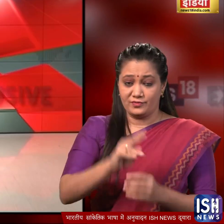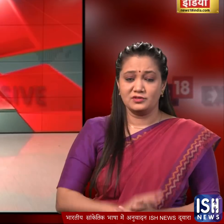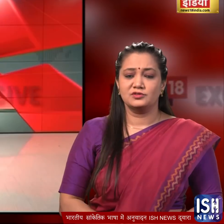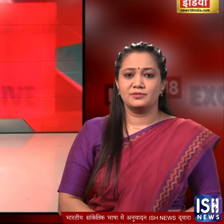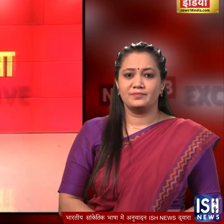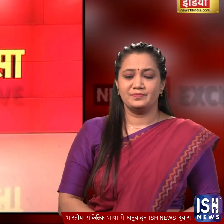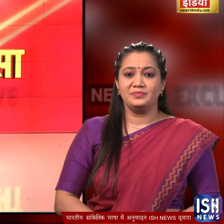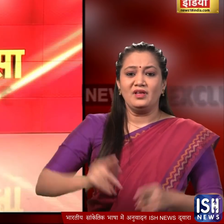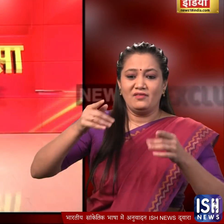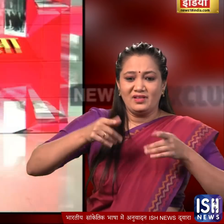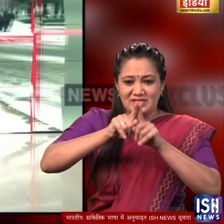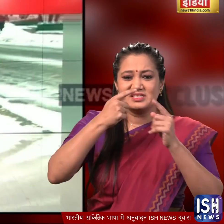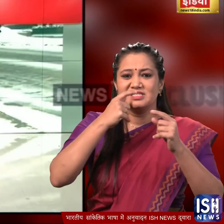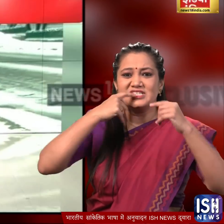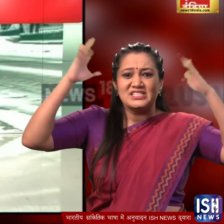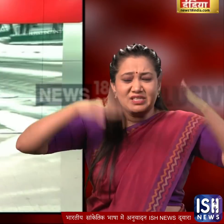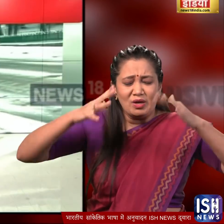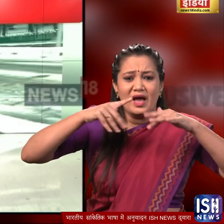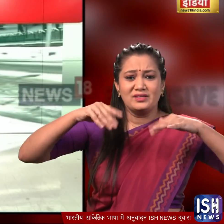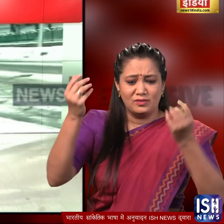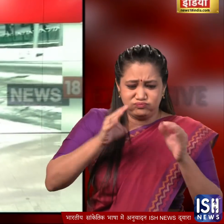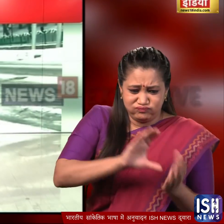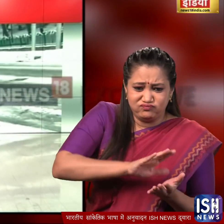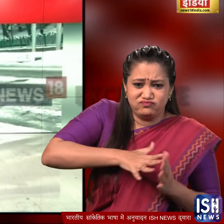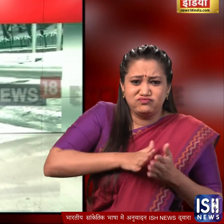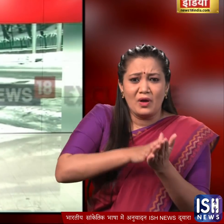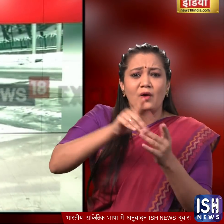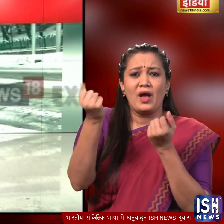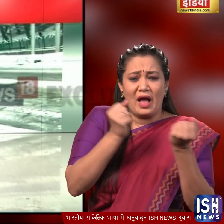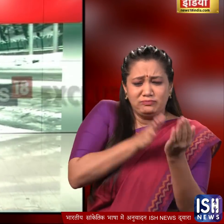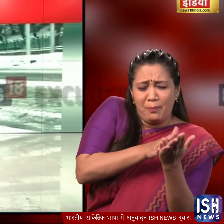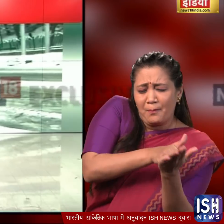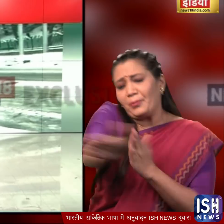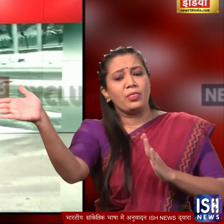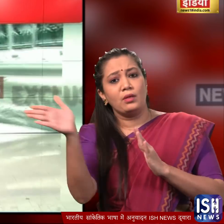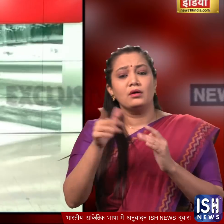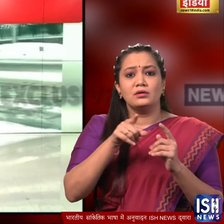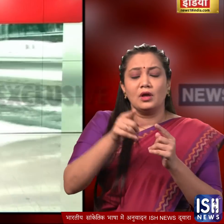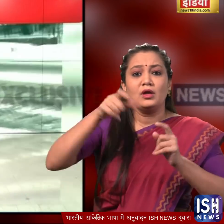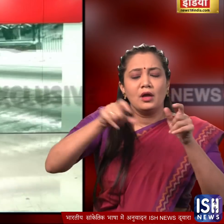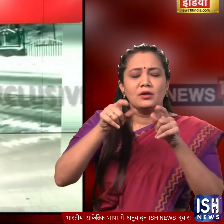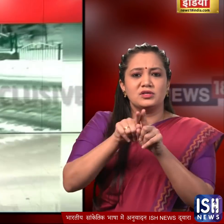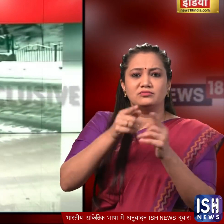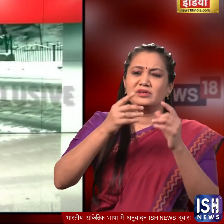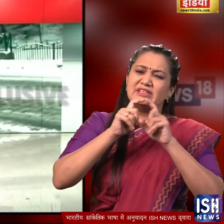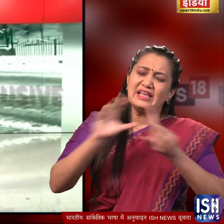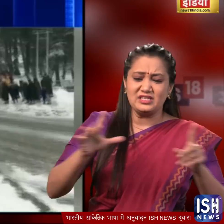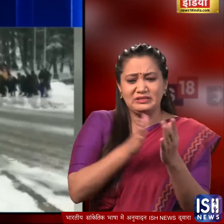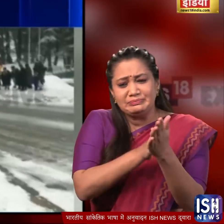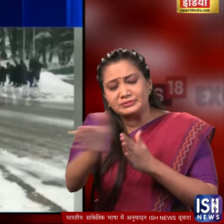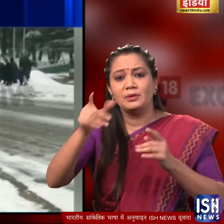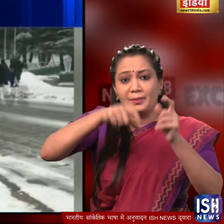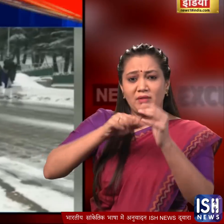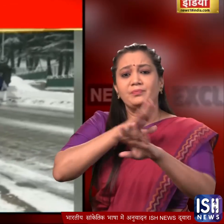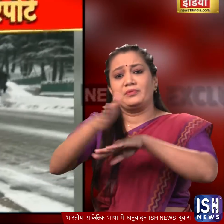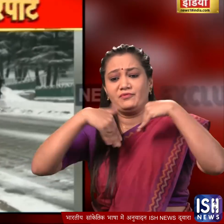आया, जिसमें बर्फ से ढकी सड़क पर एक बेकाबू गाड़ी ने कुछ लोगों को टक्कर मार दी। बर्फ के जमने से वहां की सड़कों पर फिसलन बनी हुई है और यही वजह